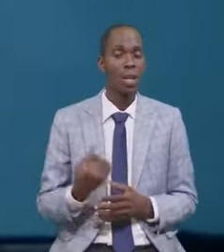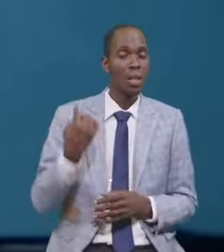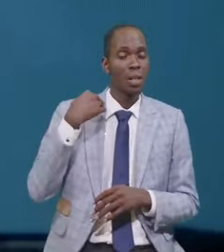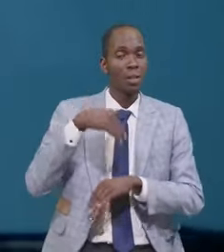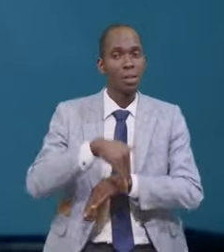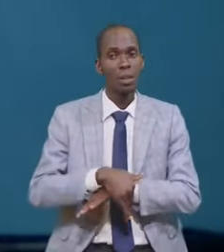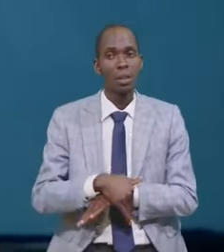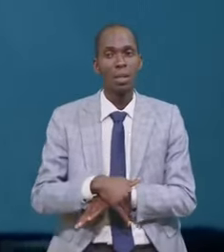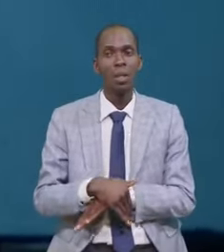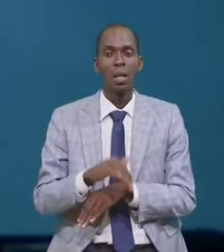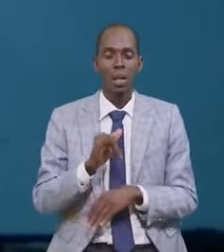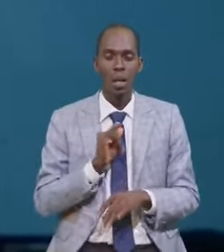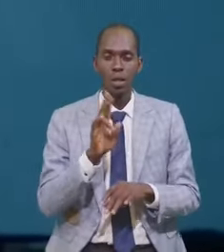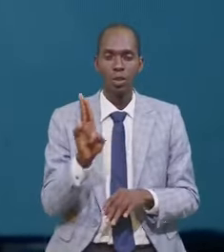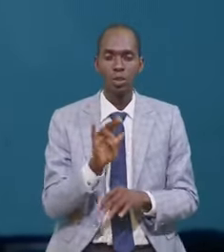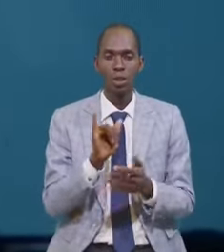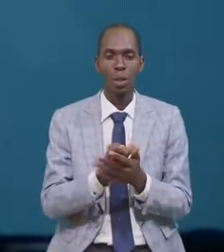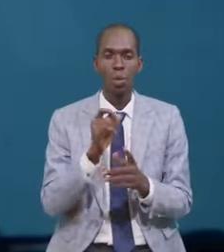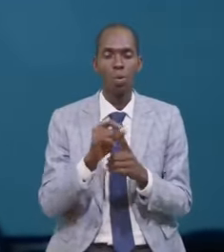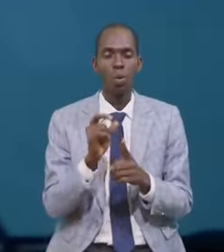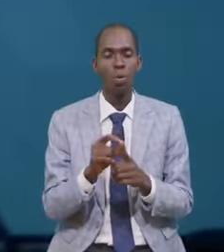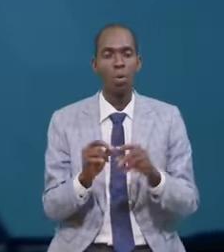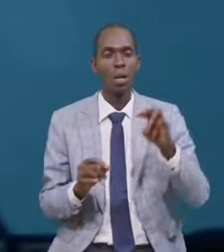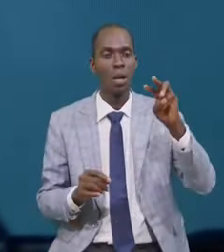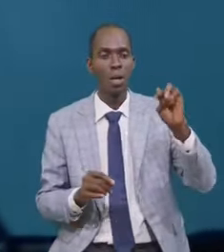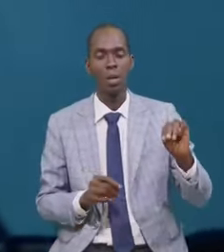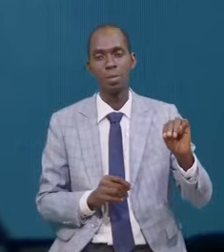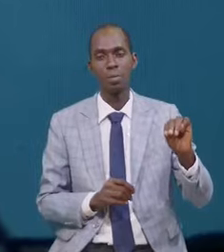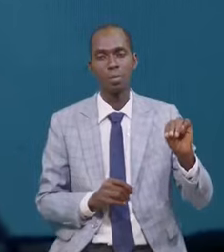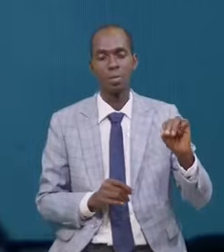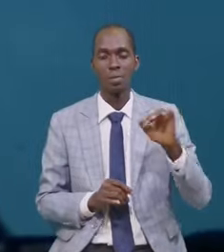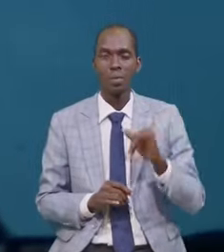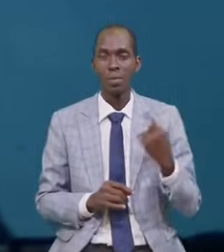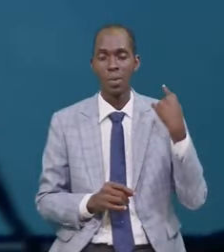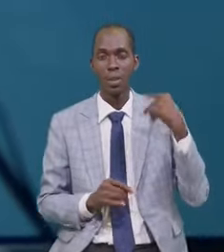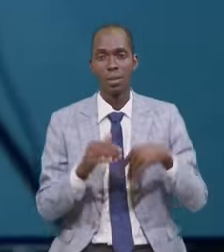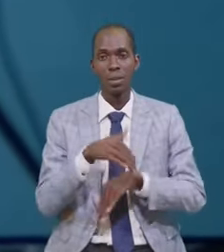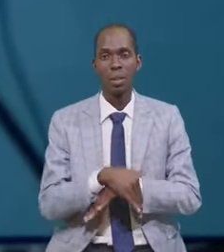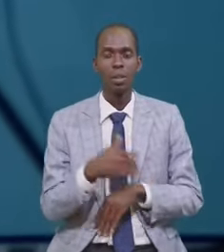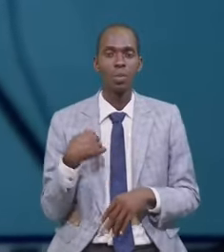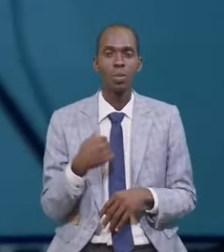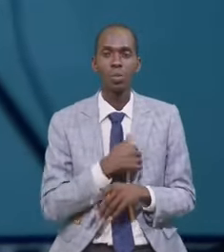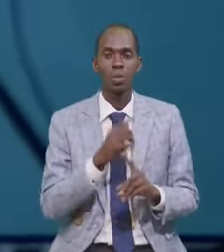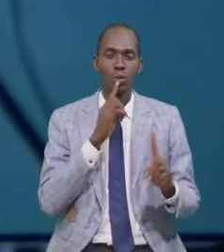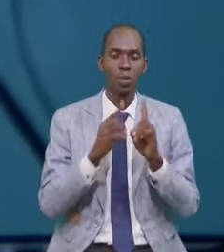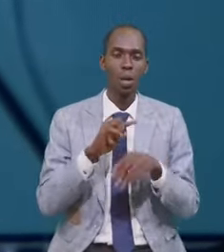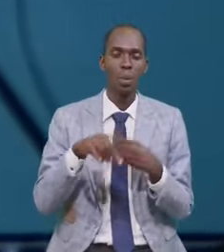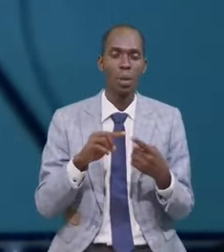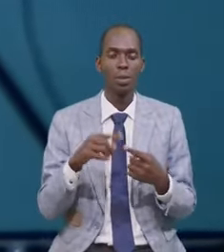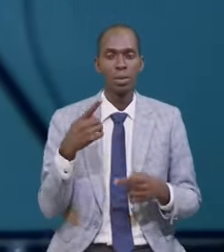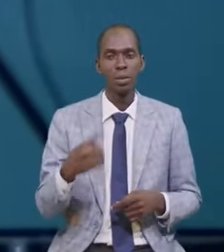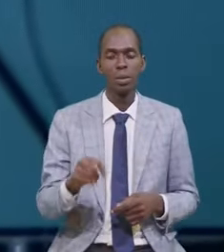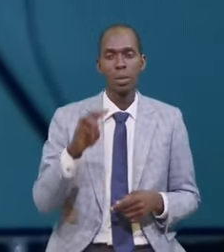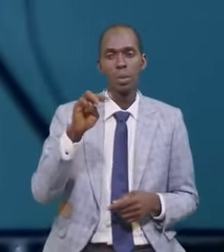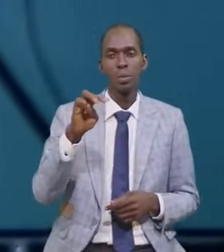I picked up the letter M. గత రాత్రి ఎం అనే అక్షరం తీసుకున్నాను. And we spoke about the Messiah.